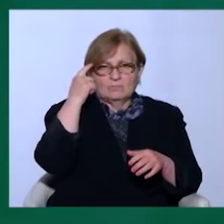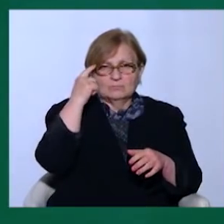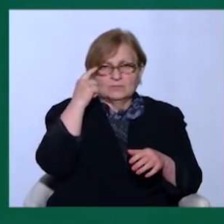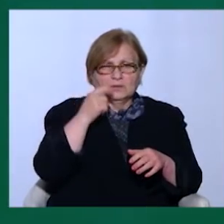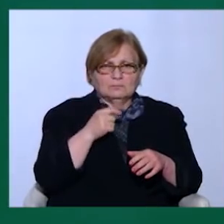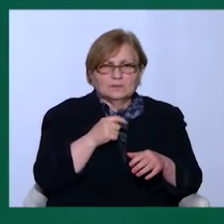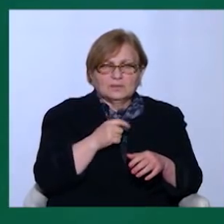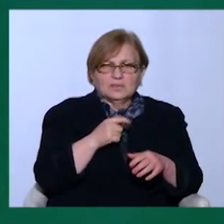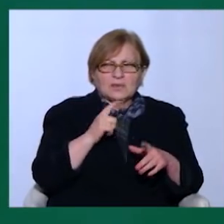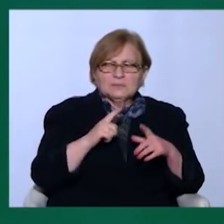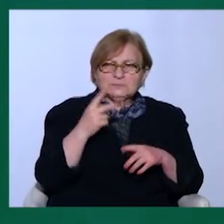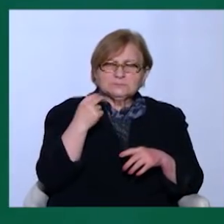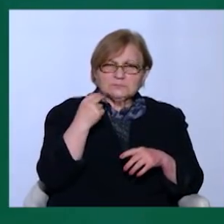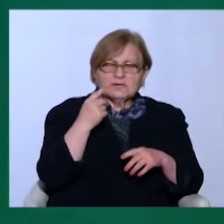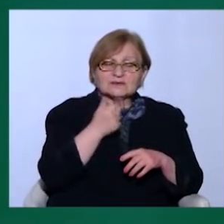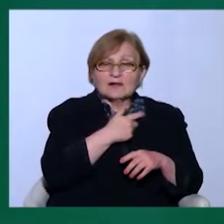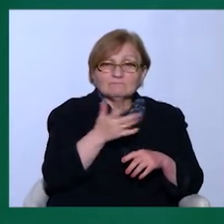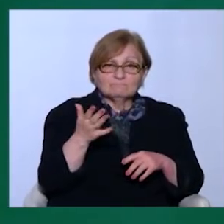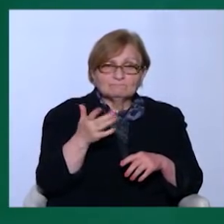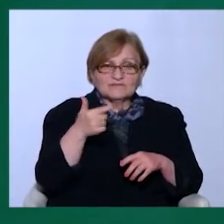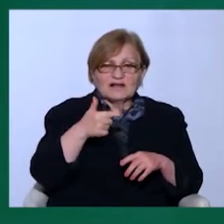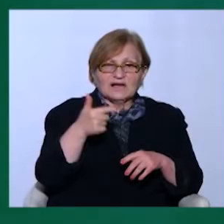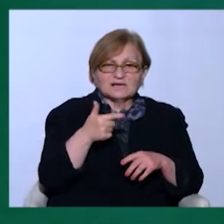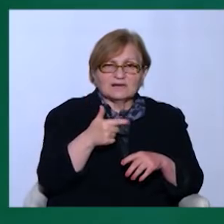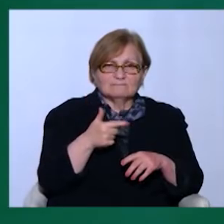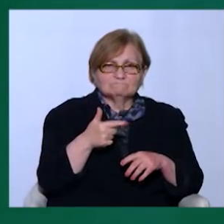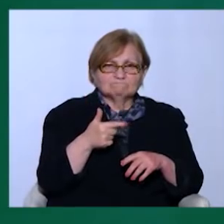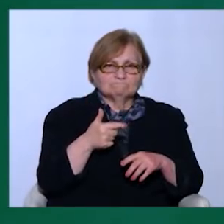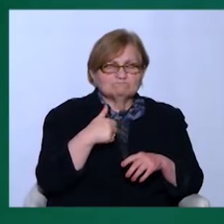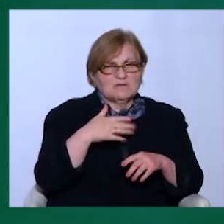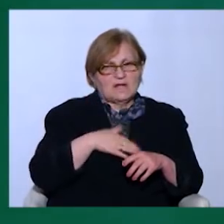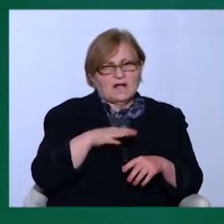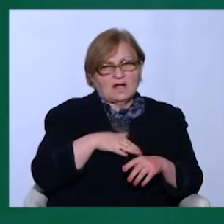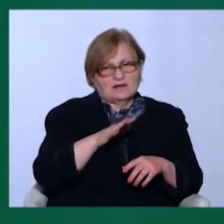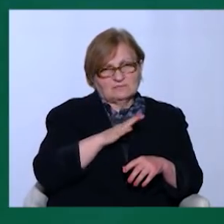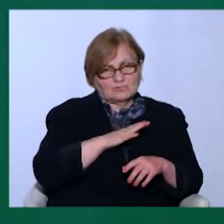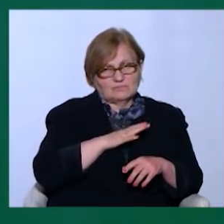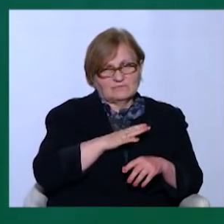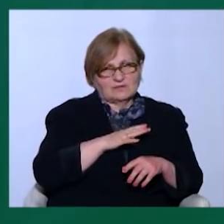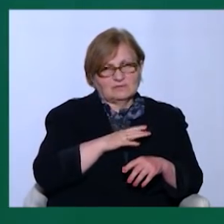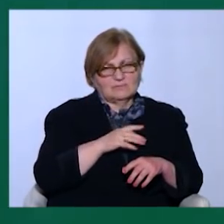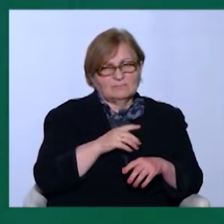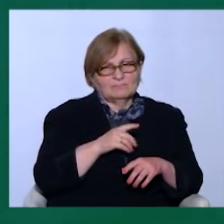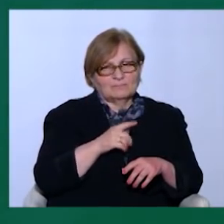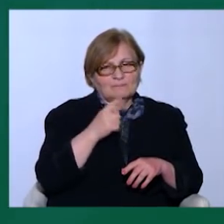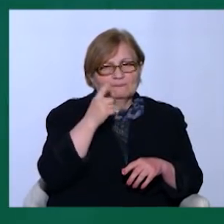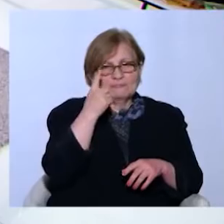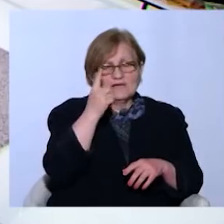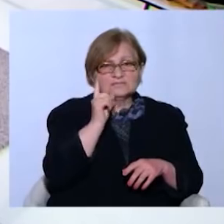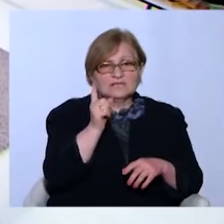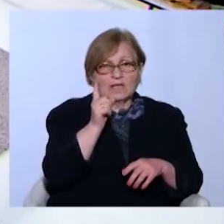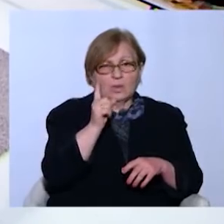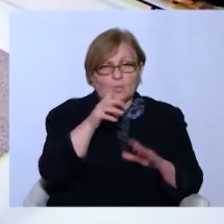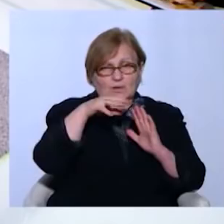მივხვდი მასწავლებელმა რა იგულისხმა, გრამები კითხა და ძალიან გახარებული ვიყავი, რომ მახსოვდა, რომ 1